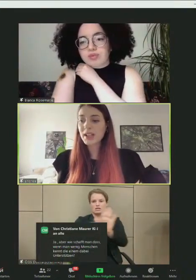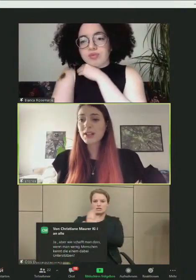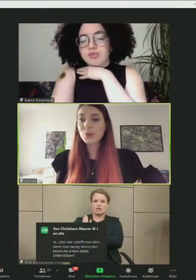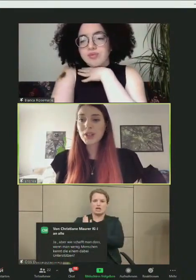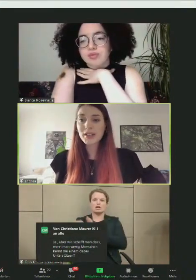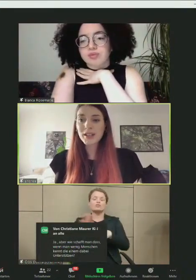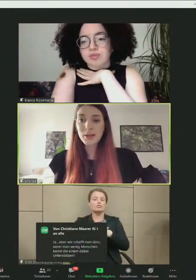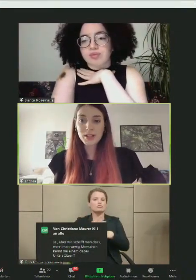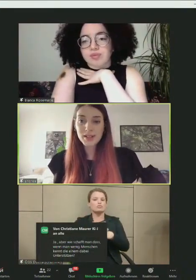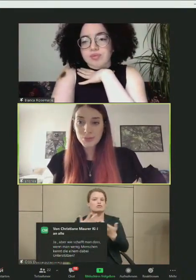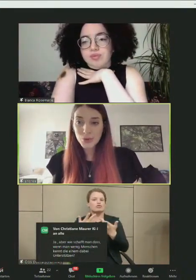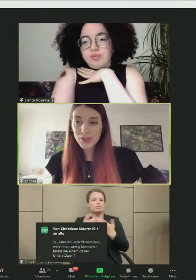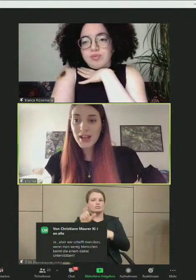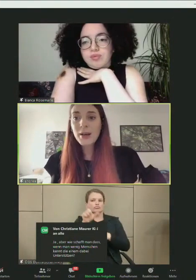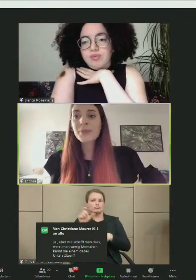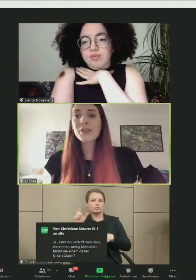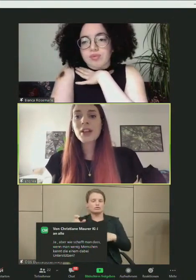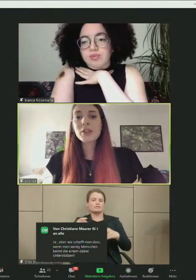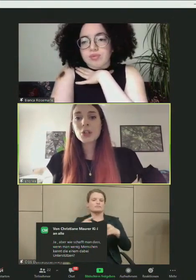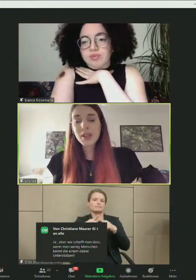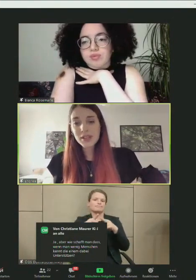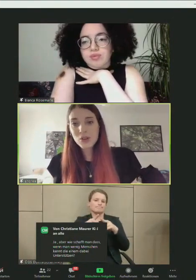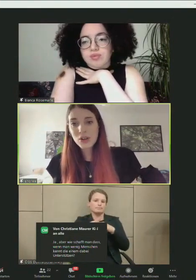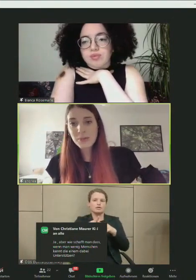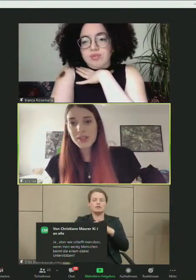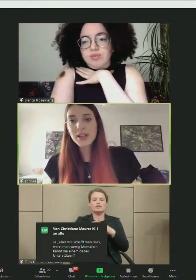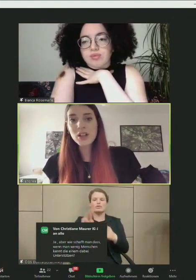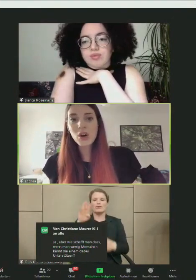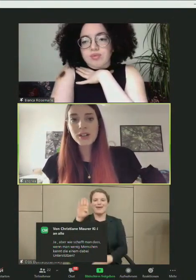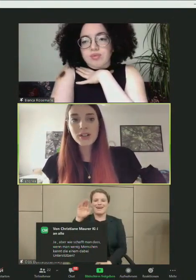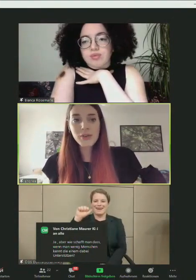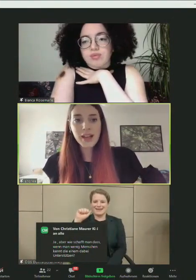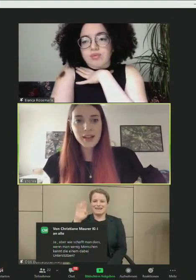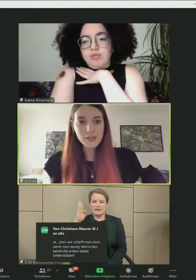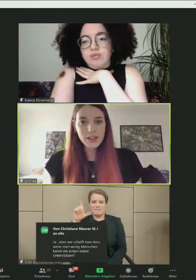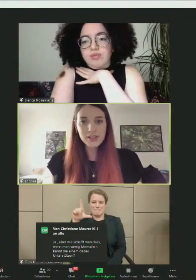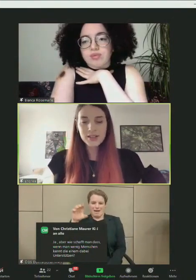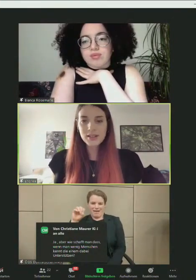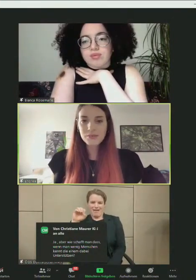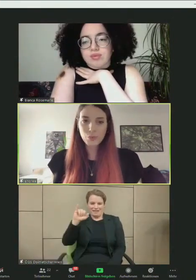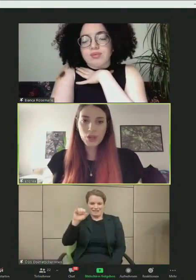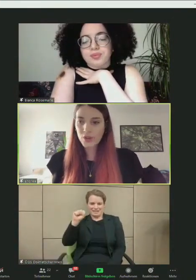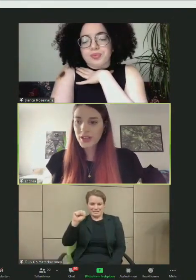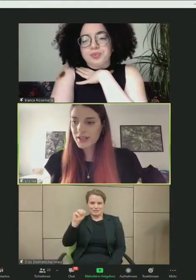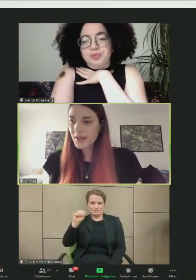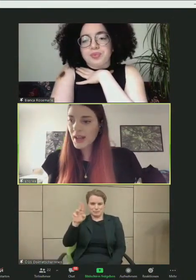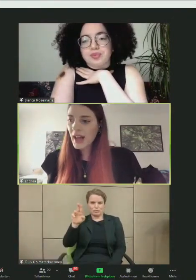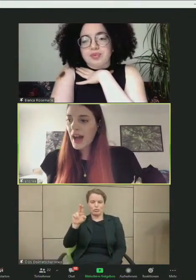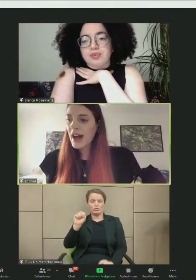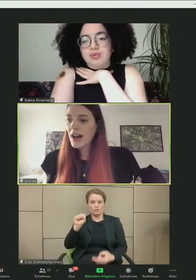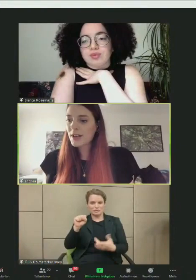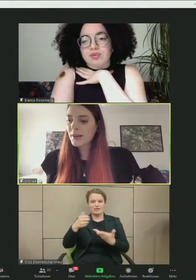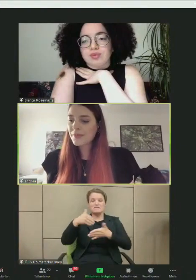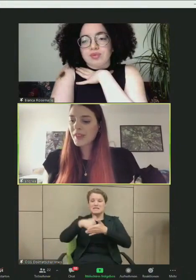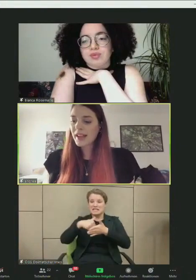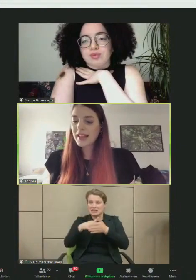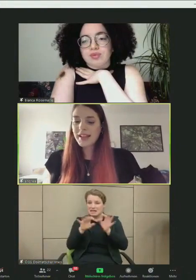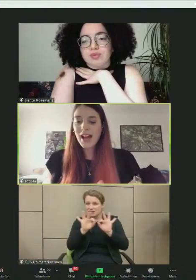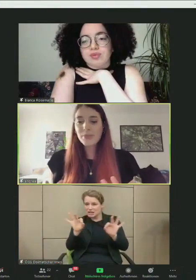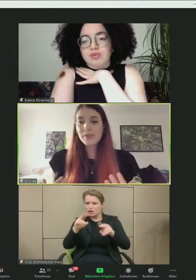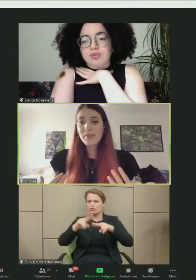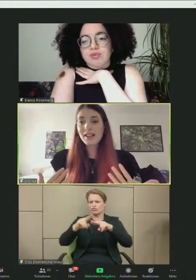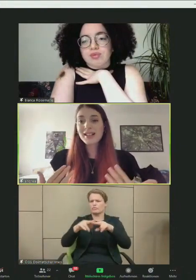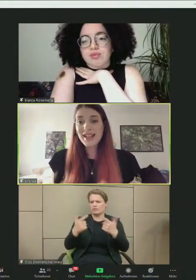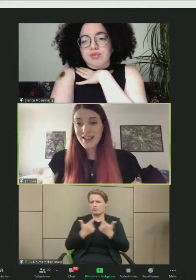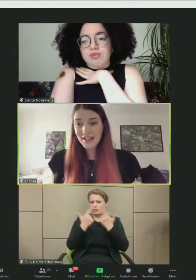Thema Behinderung geht, den Ableismus. Da werden wir später noch ein bisschen genauer darauf eingehen, was das genau ist. Aber ich